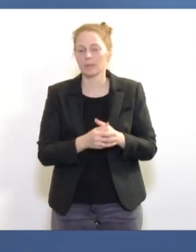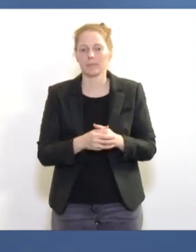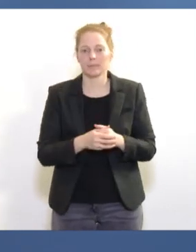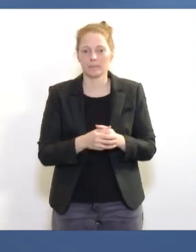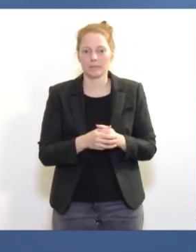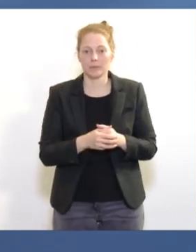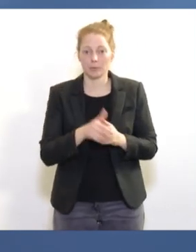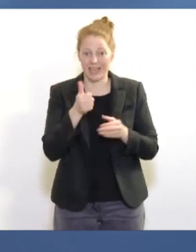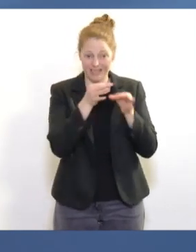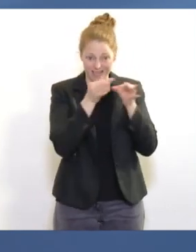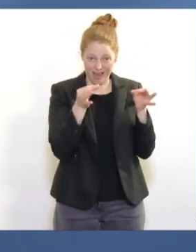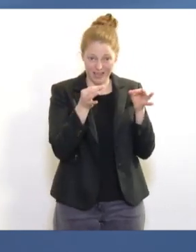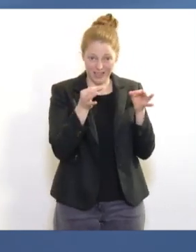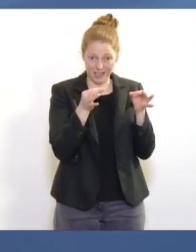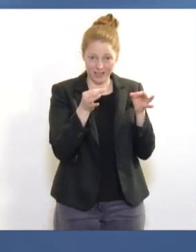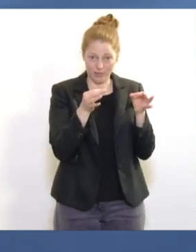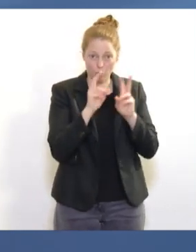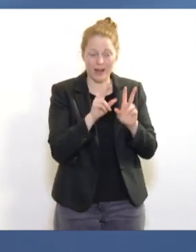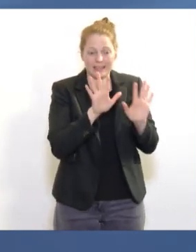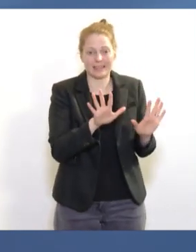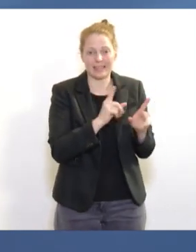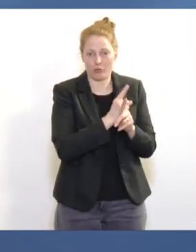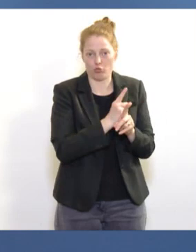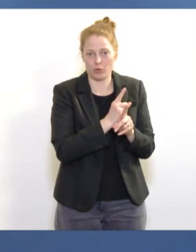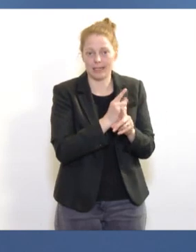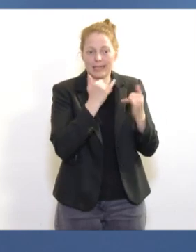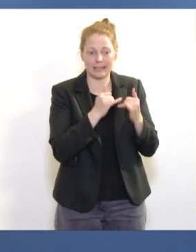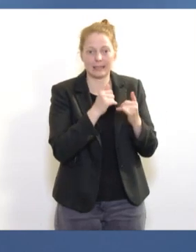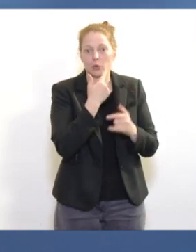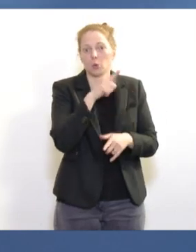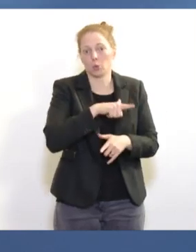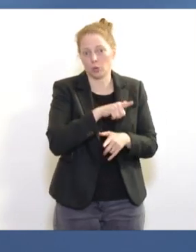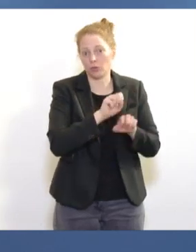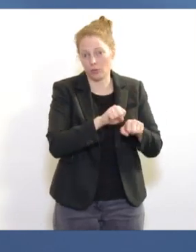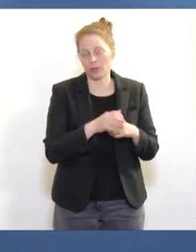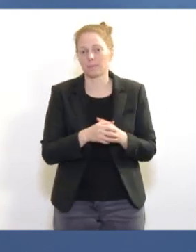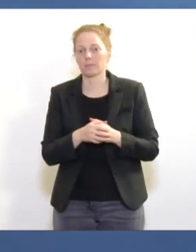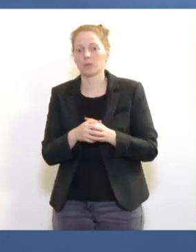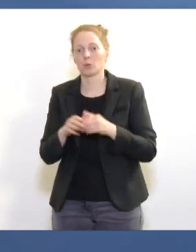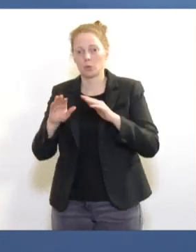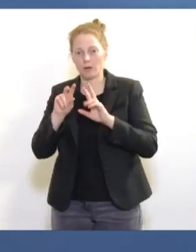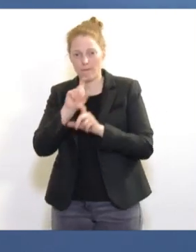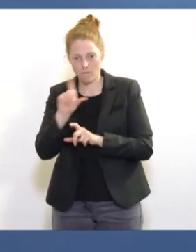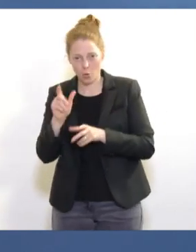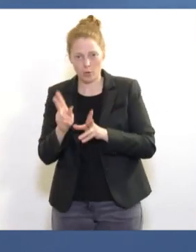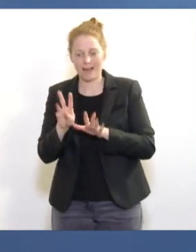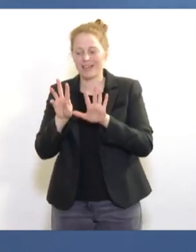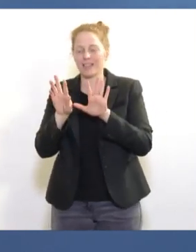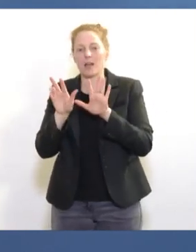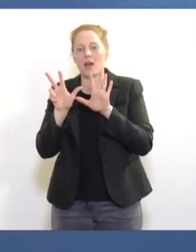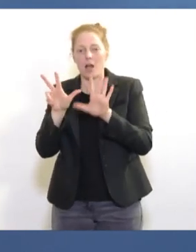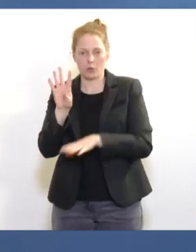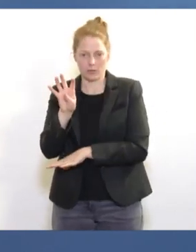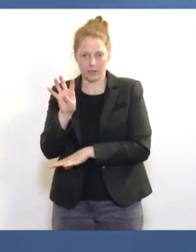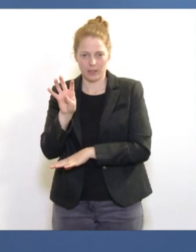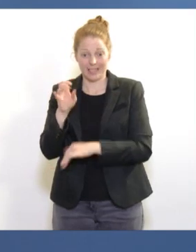täglich Arbeitszeit von 10 auf 12 kann abgesetzt gehen und die wöchentliche Arbeitszeit von 41 Stunden auf 60 Stunden pro Woche